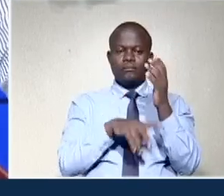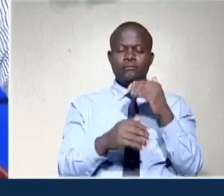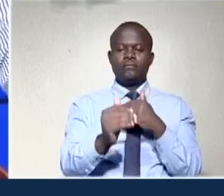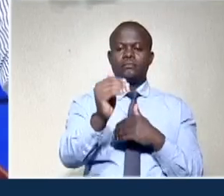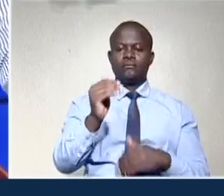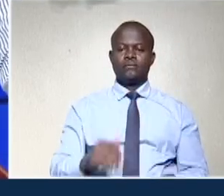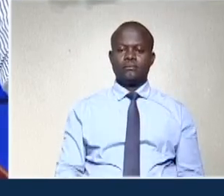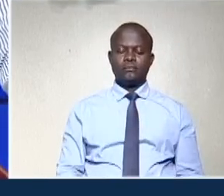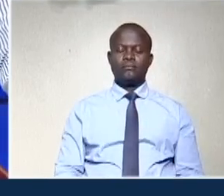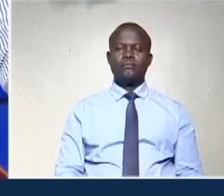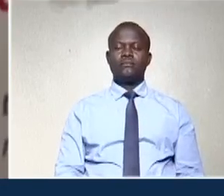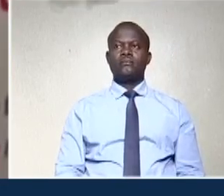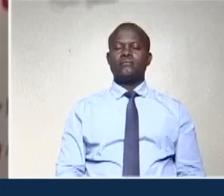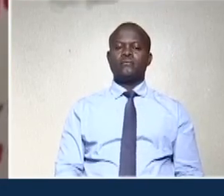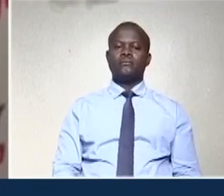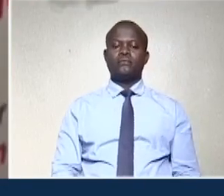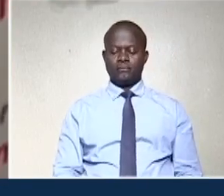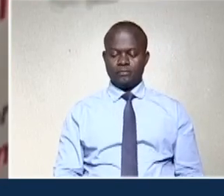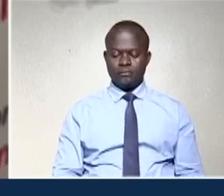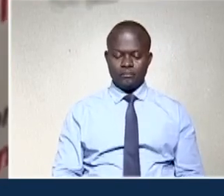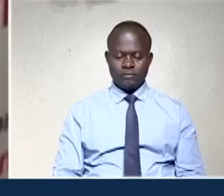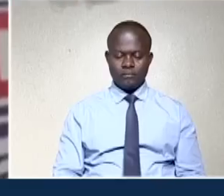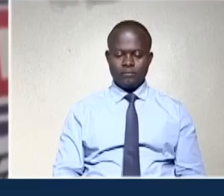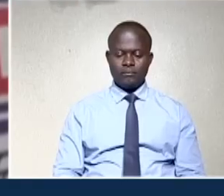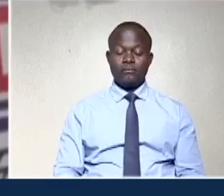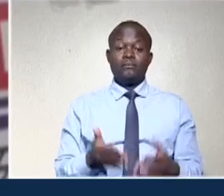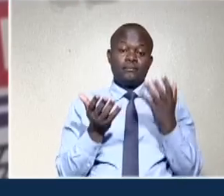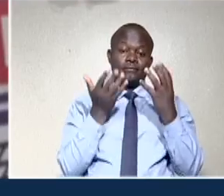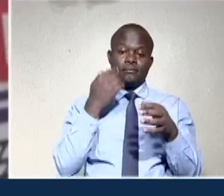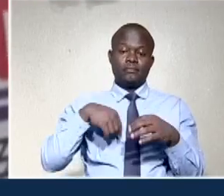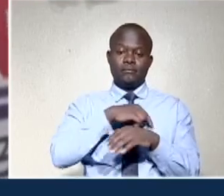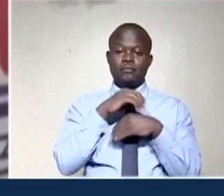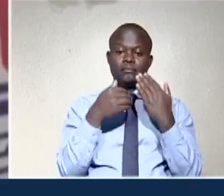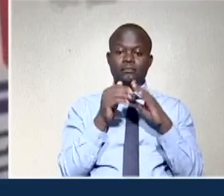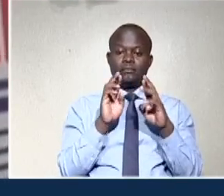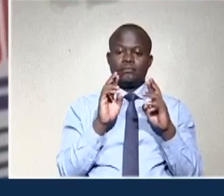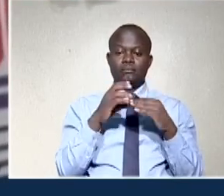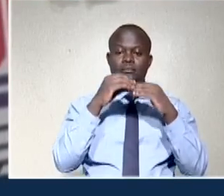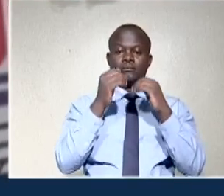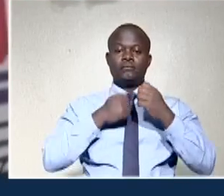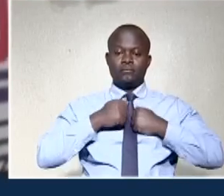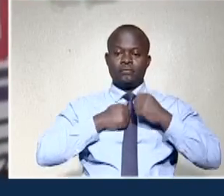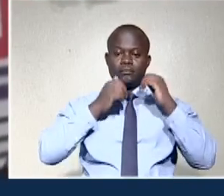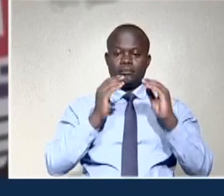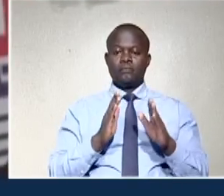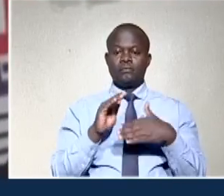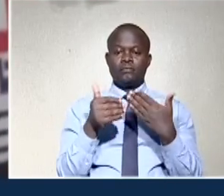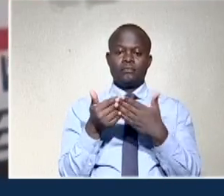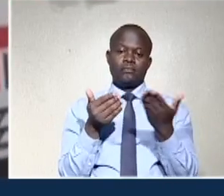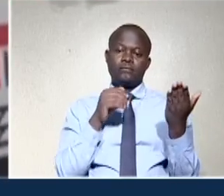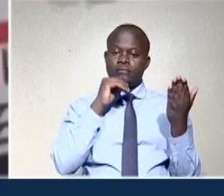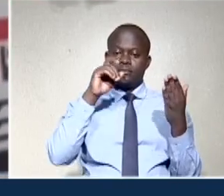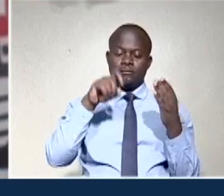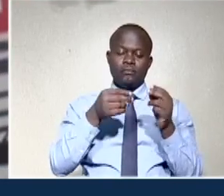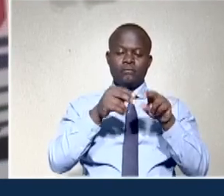gikurikiyeho ibyo aribyo byose twizera ubuyobozi bw'u Rwanda ko atagomba